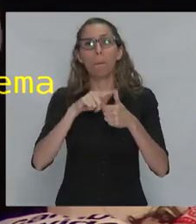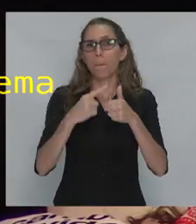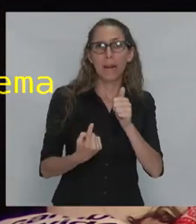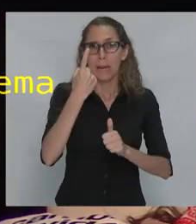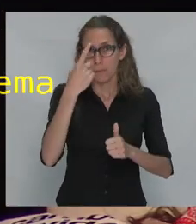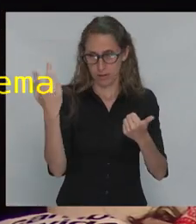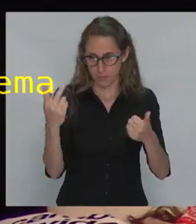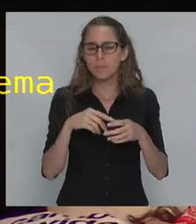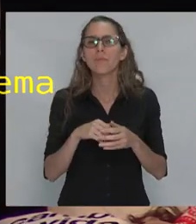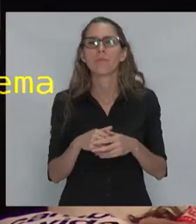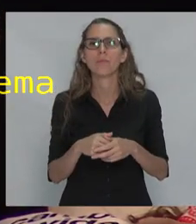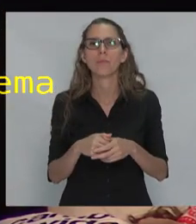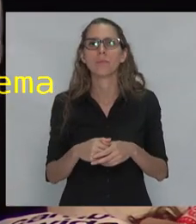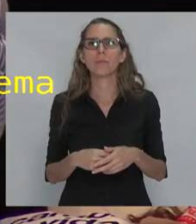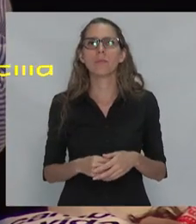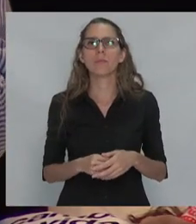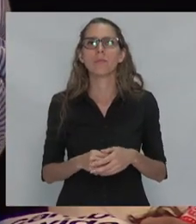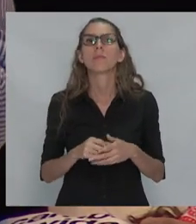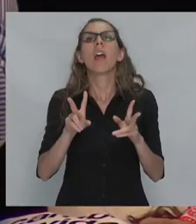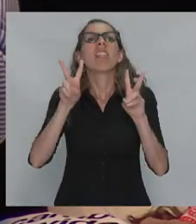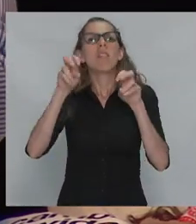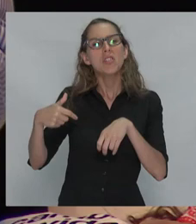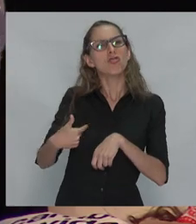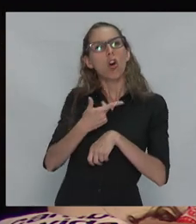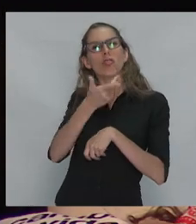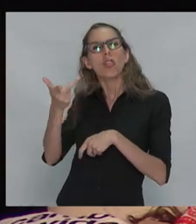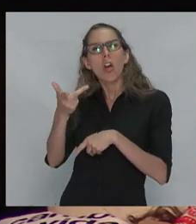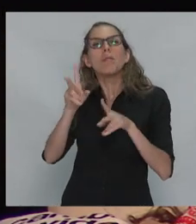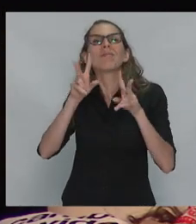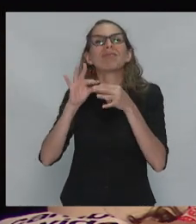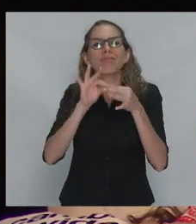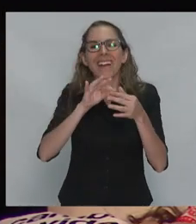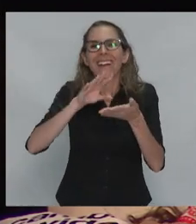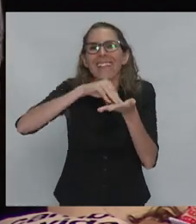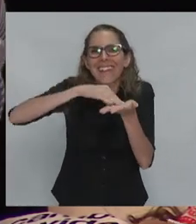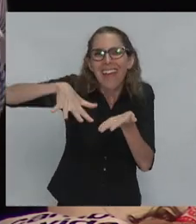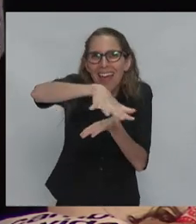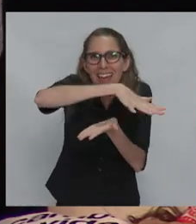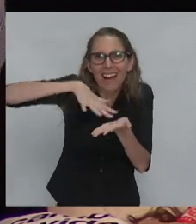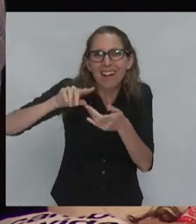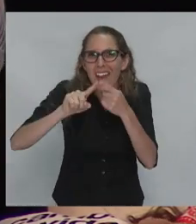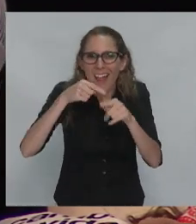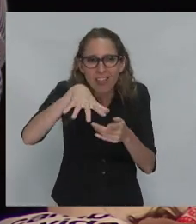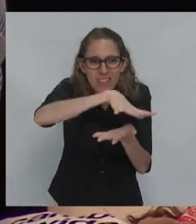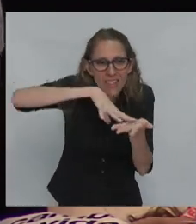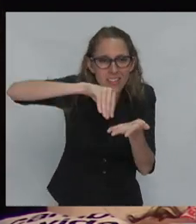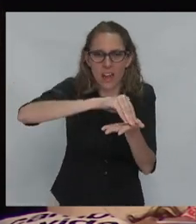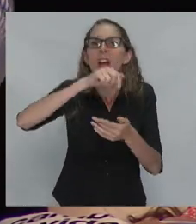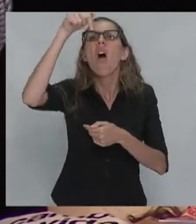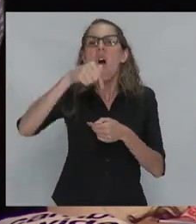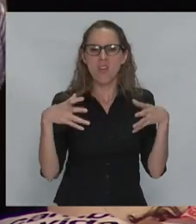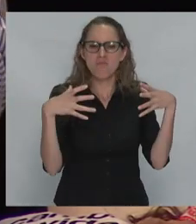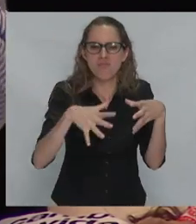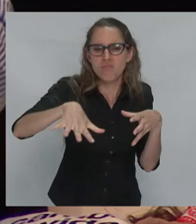est une raison sociologique, démographique. Aujourd'hui, le peuple palestinien